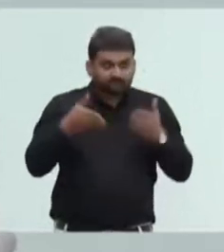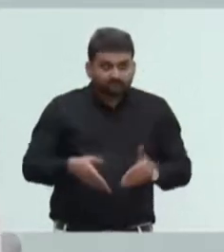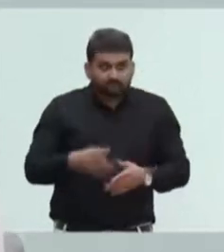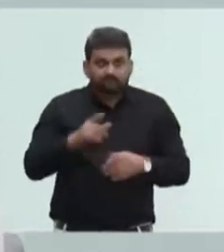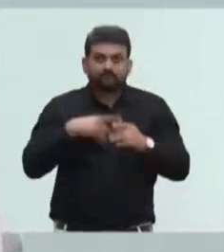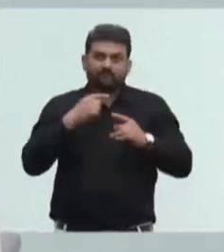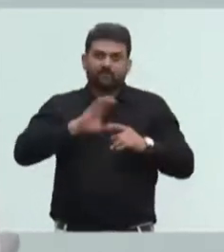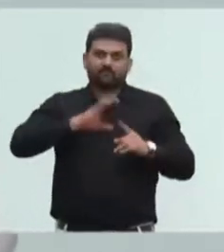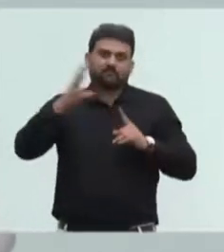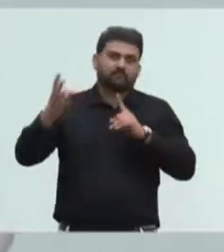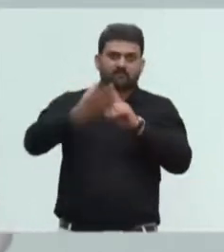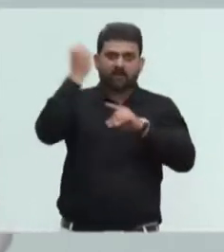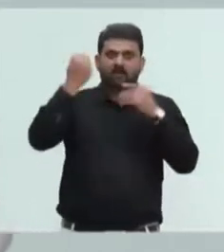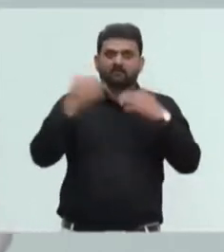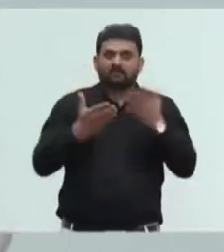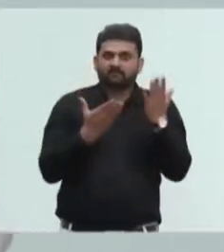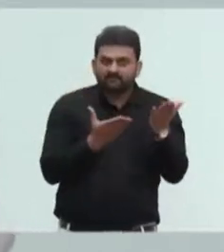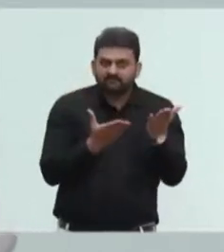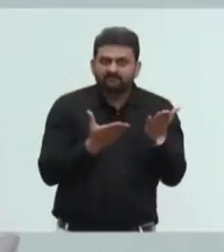स्वर्ण लेकर आई है,